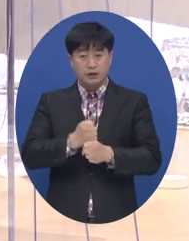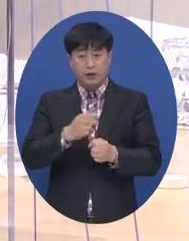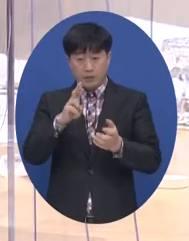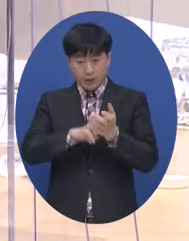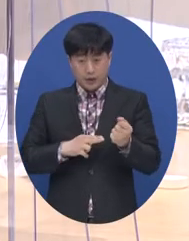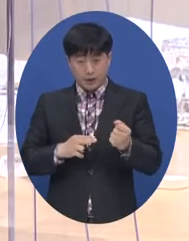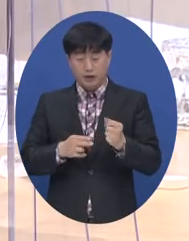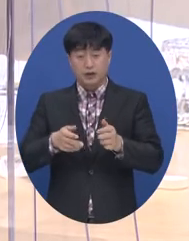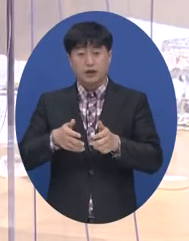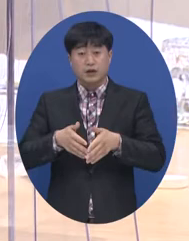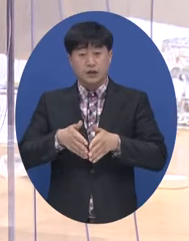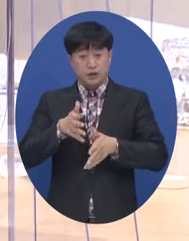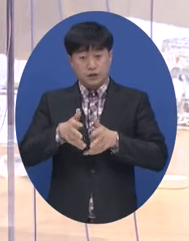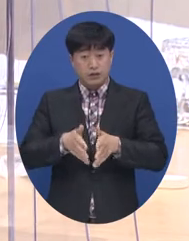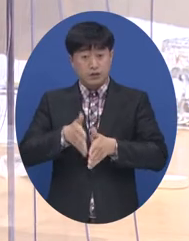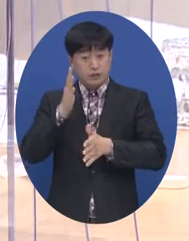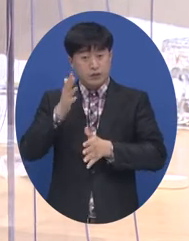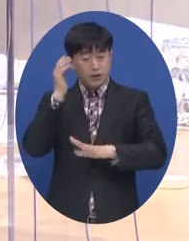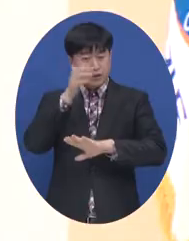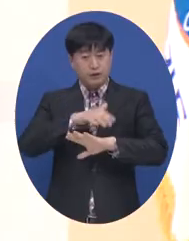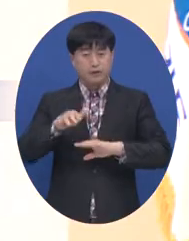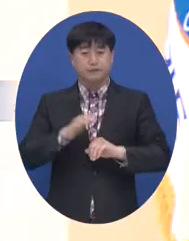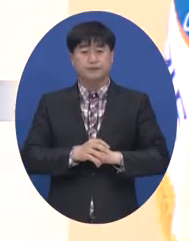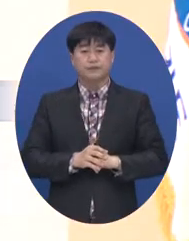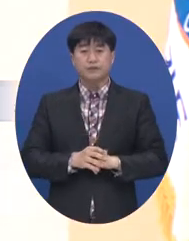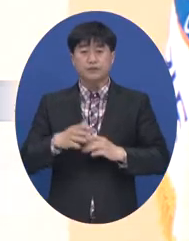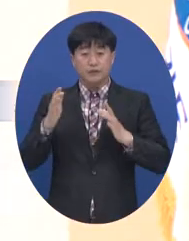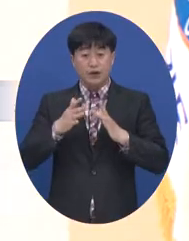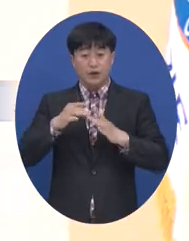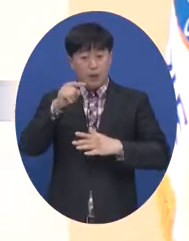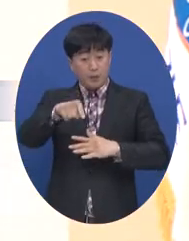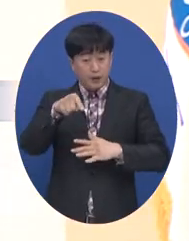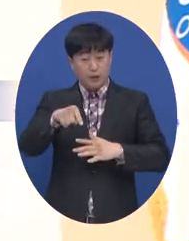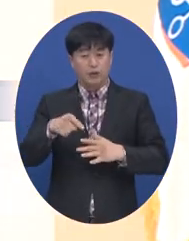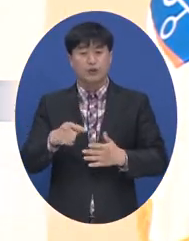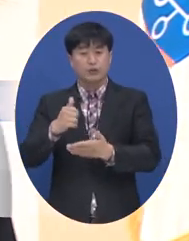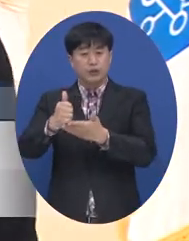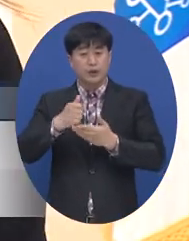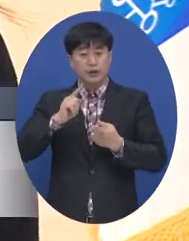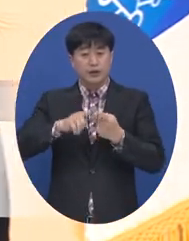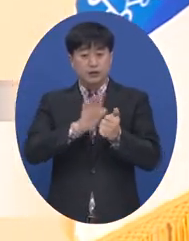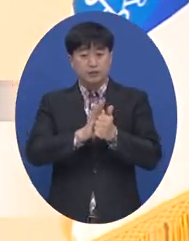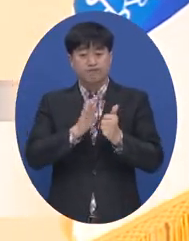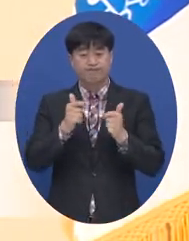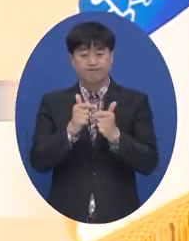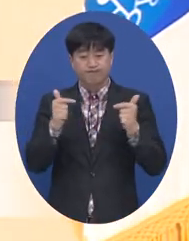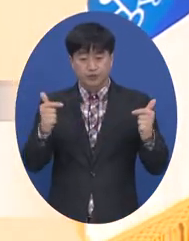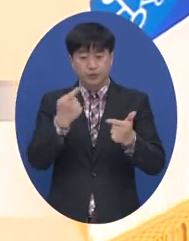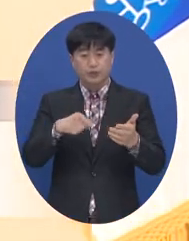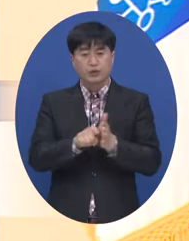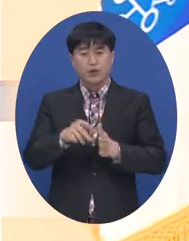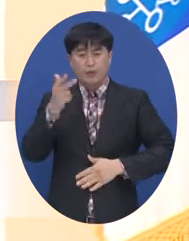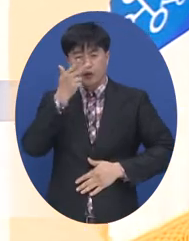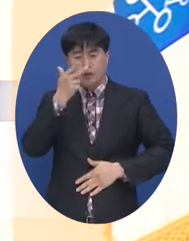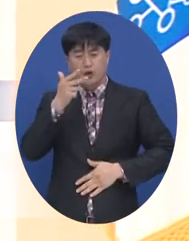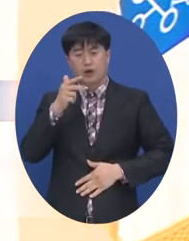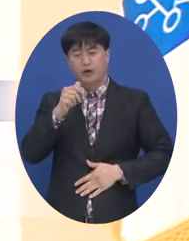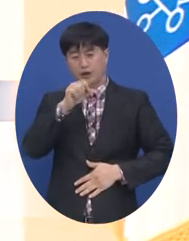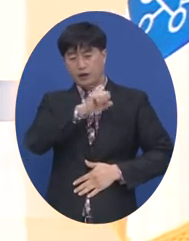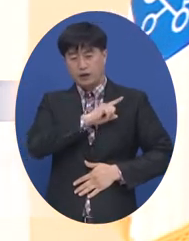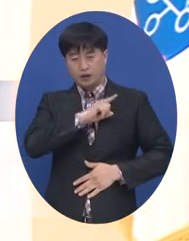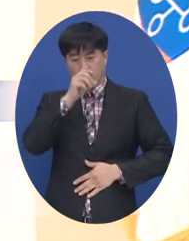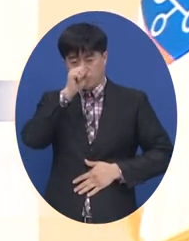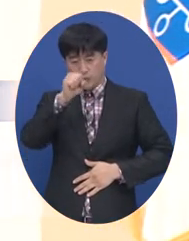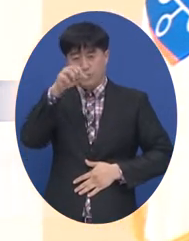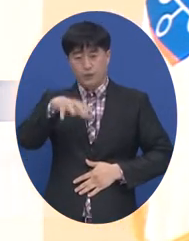도매로까지 이어지는 설비를 갖춘다는 계획입니다. Yes, of course. In IKEA, we want to offer more convenient shopping experience for both online